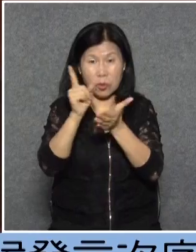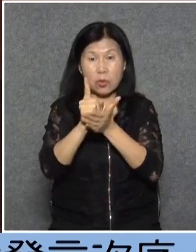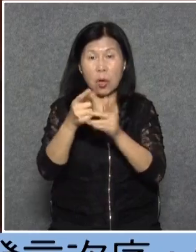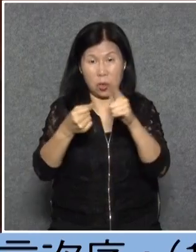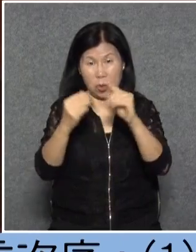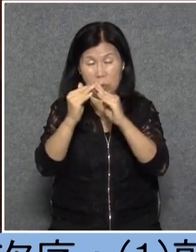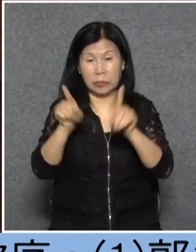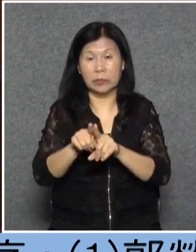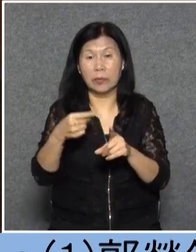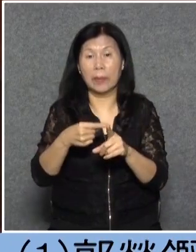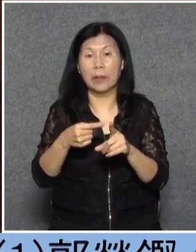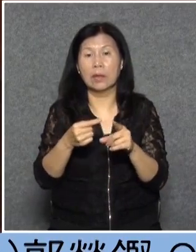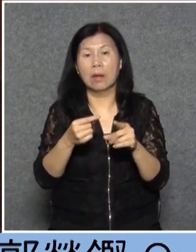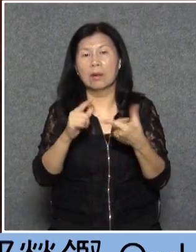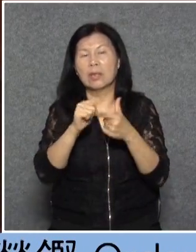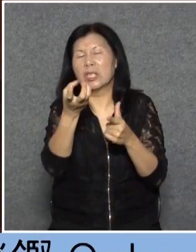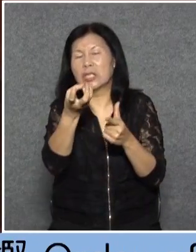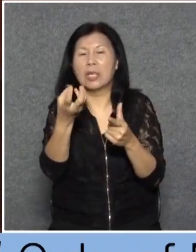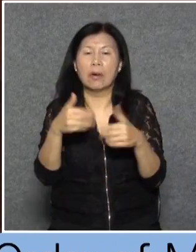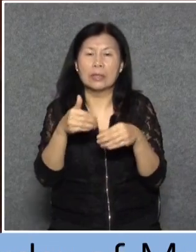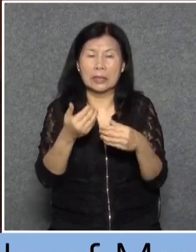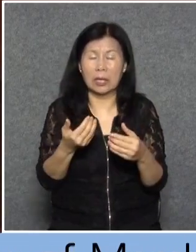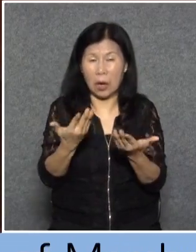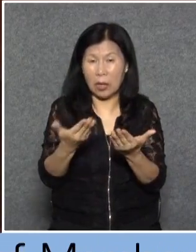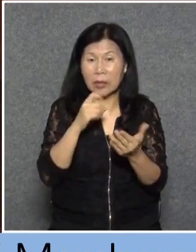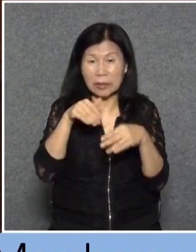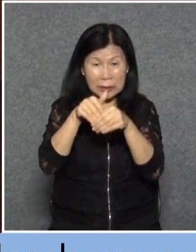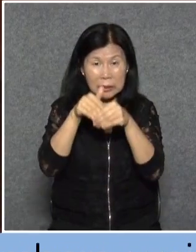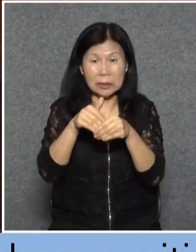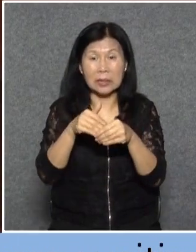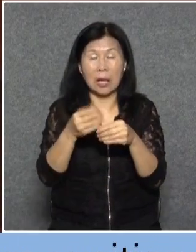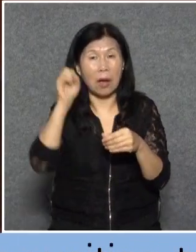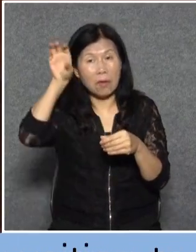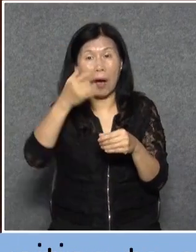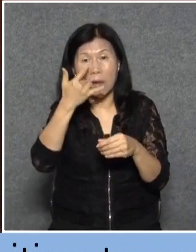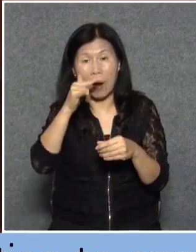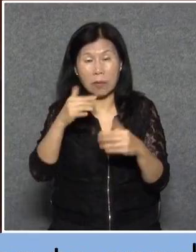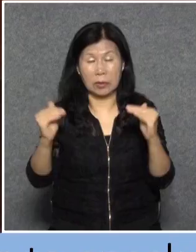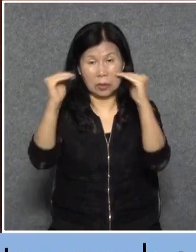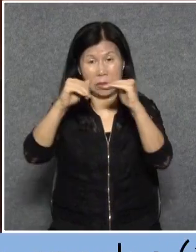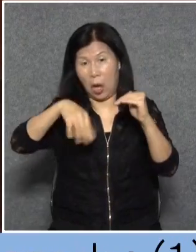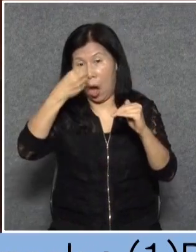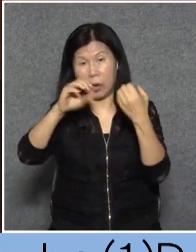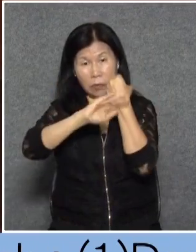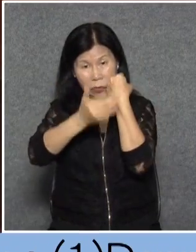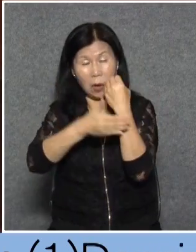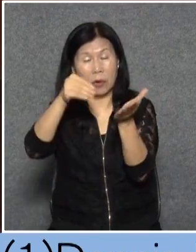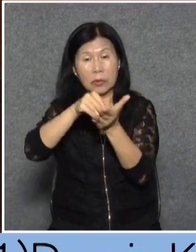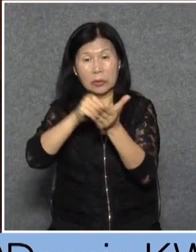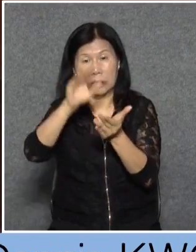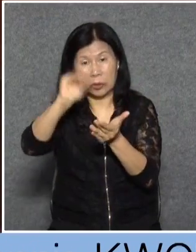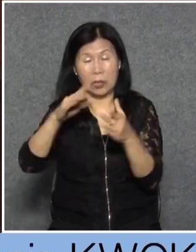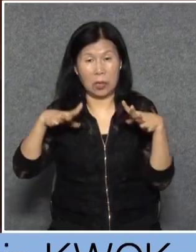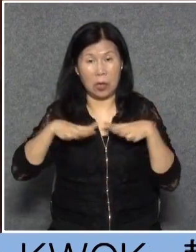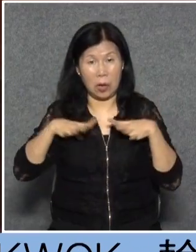處只會有一些形式的審查，不會就這個申請的發明呢是否符合香港法例所定的可享